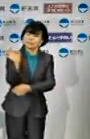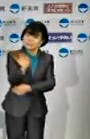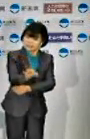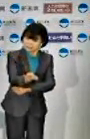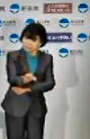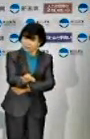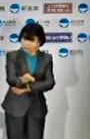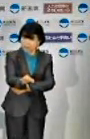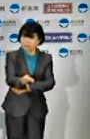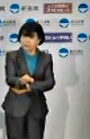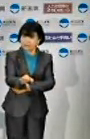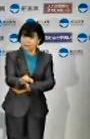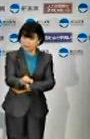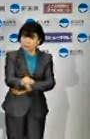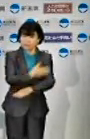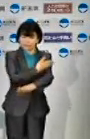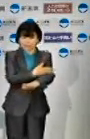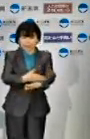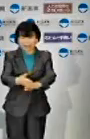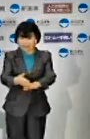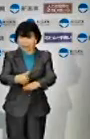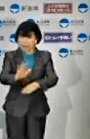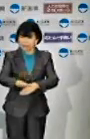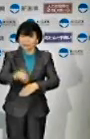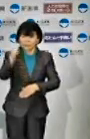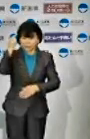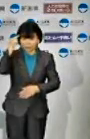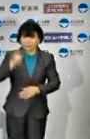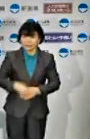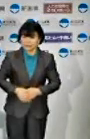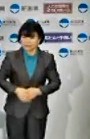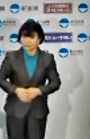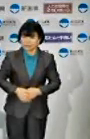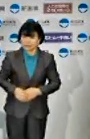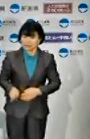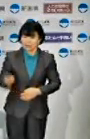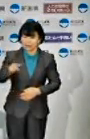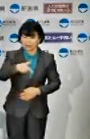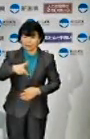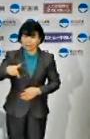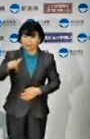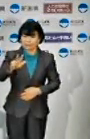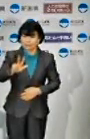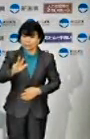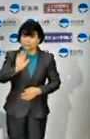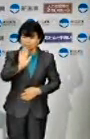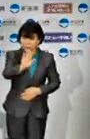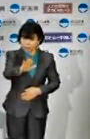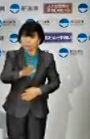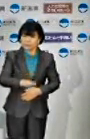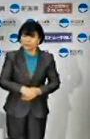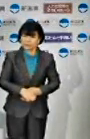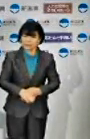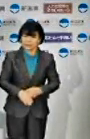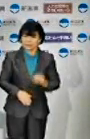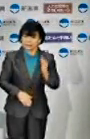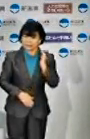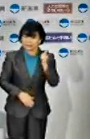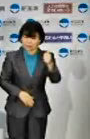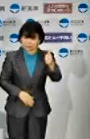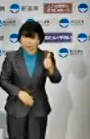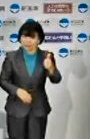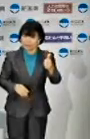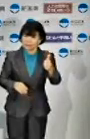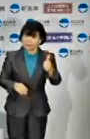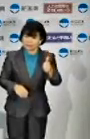そういう経緯も関わってきた経緯もあると思うんですけれども、バブル後に、一度債務超過に陥ったりですとか、で